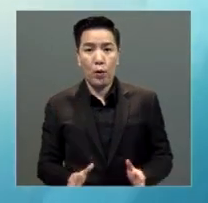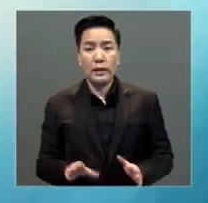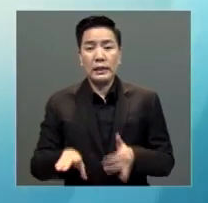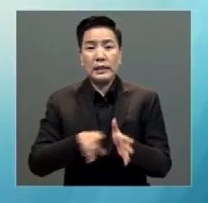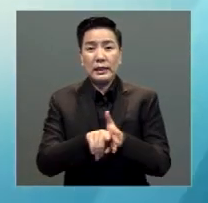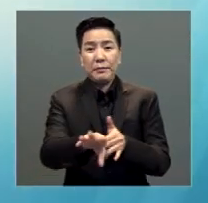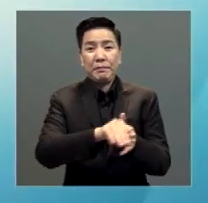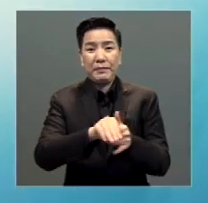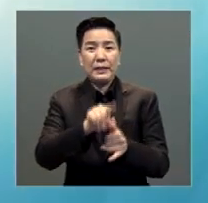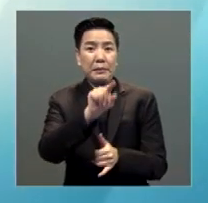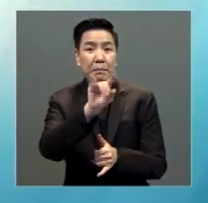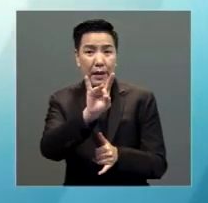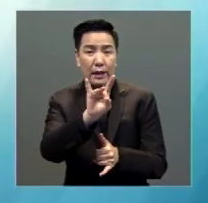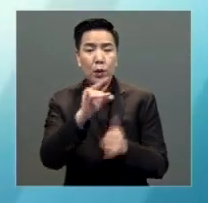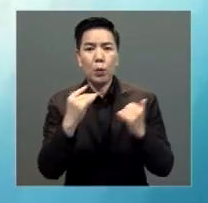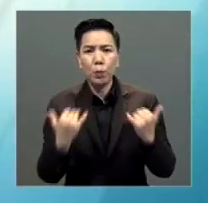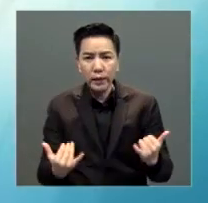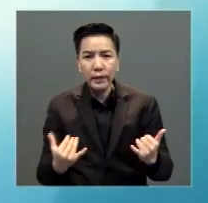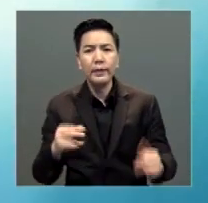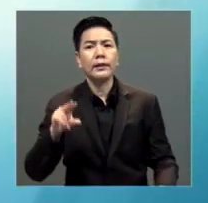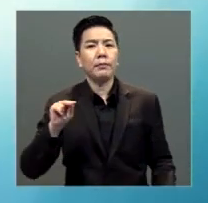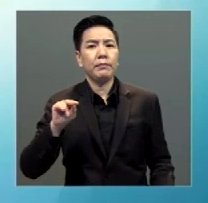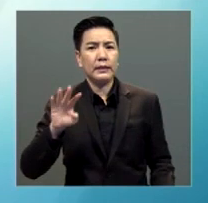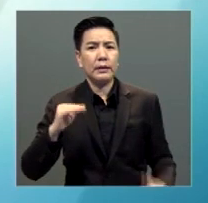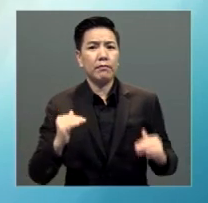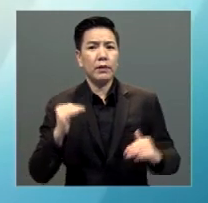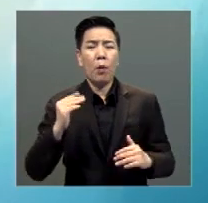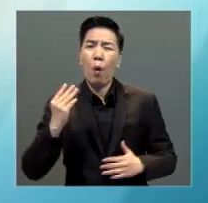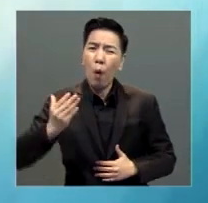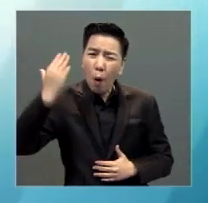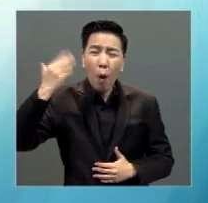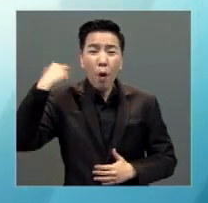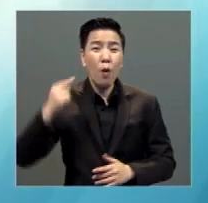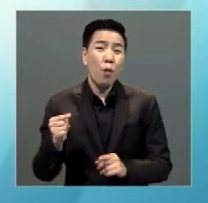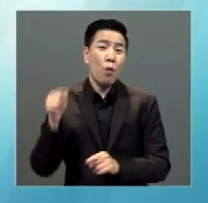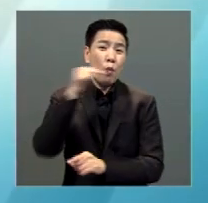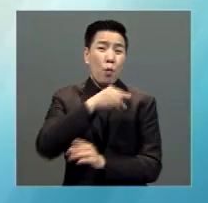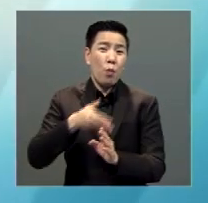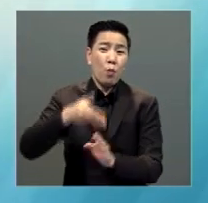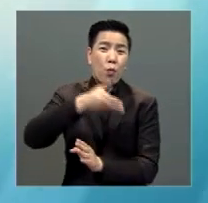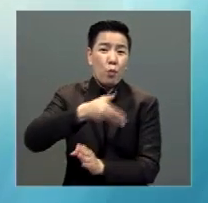ะครับแล้วก็วันนี้34วันก่อนนู้นก็คือ